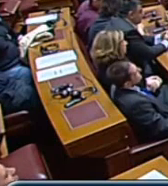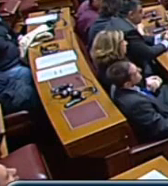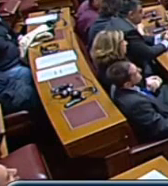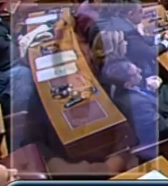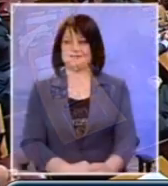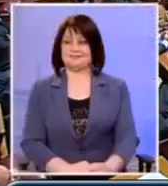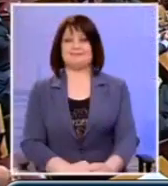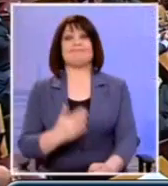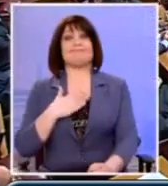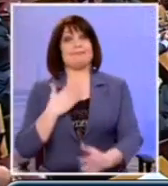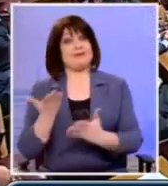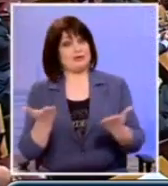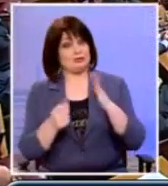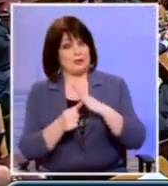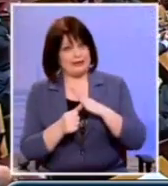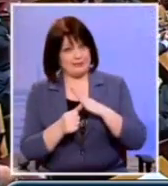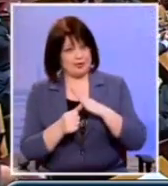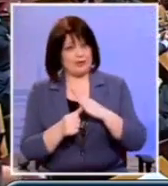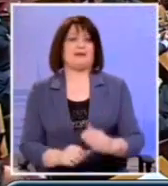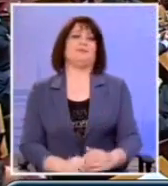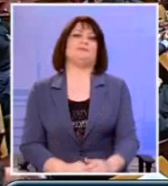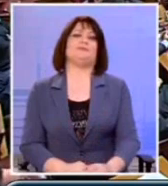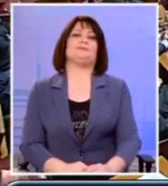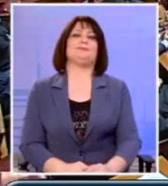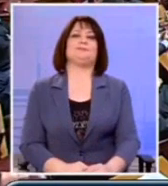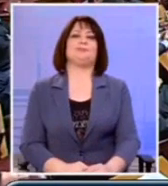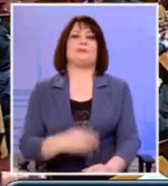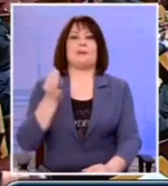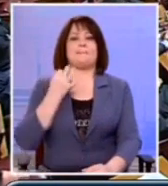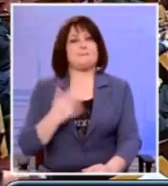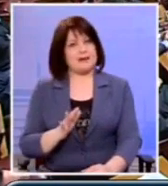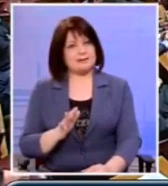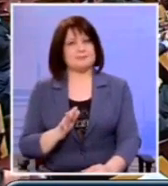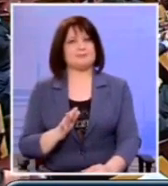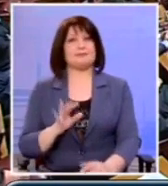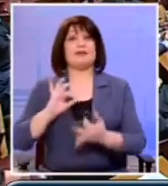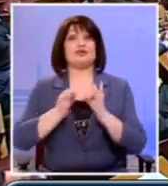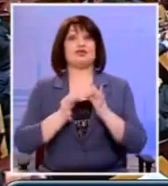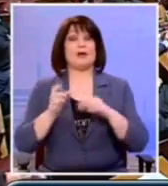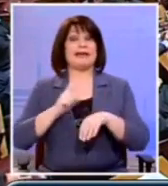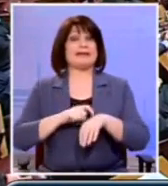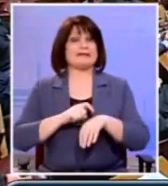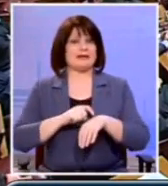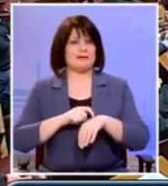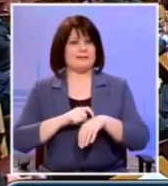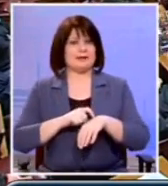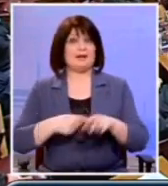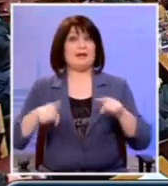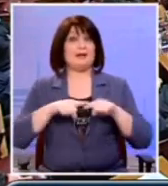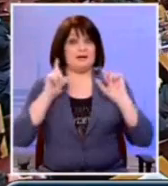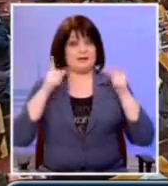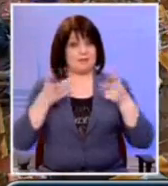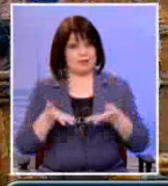Σας ευχαριστώ πάρα πολύ, κυρία Πρόεδρε. Όπως ήδη αναφέρθηκε, είναι μια ιστορική στιγμή για την ελληνική